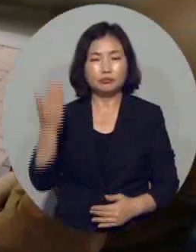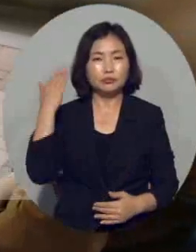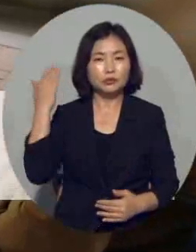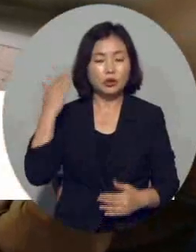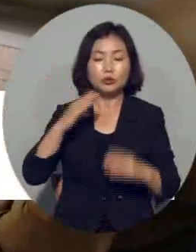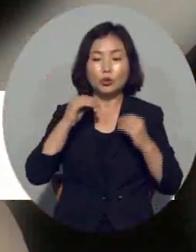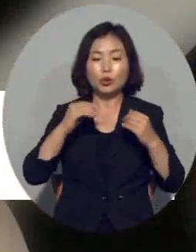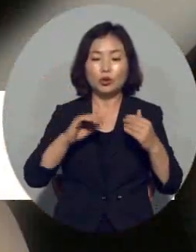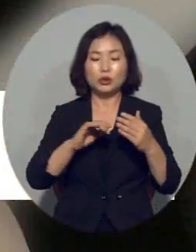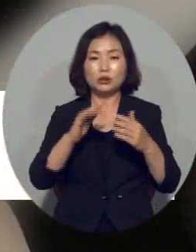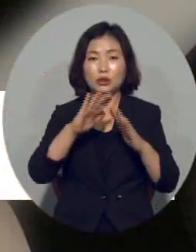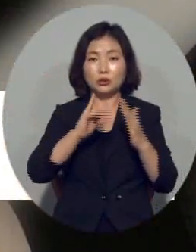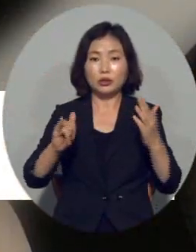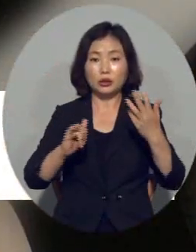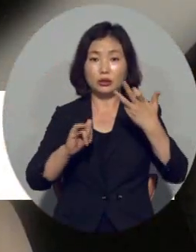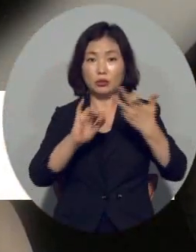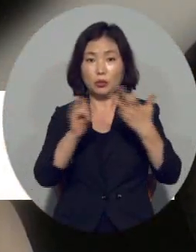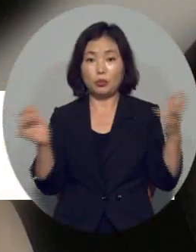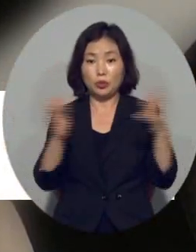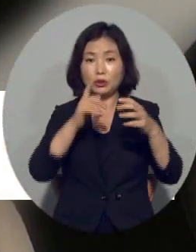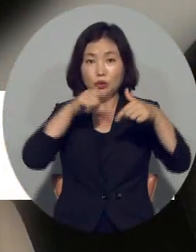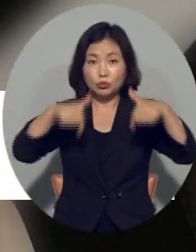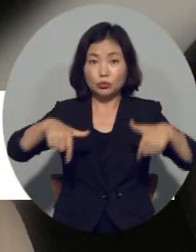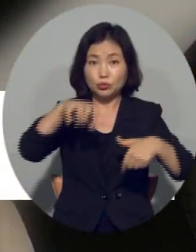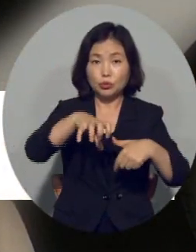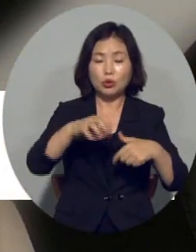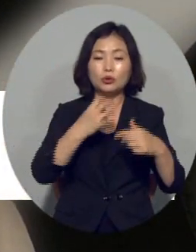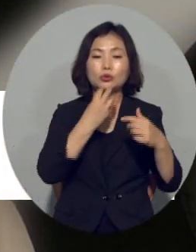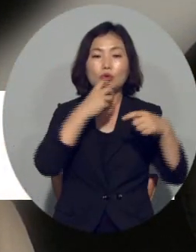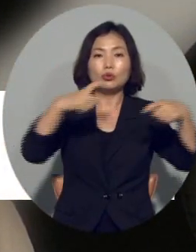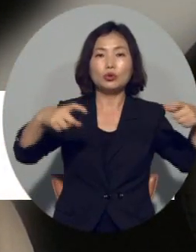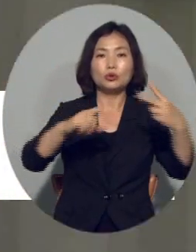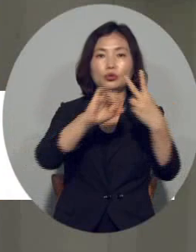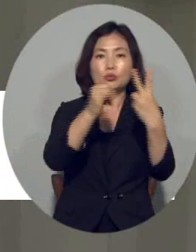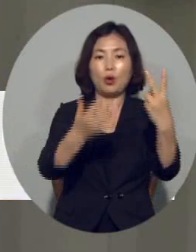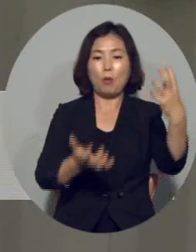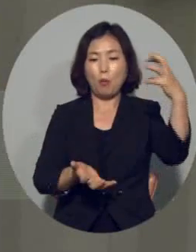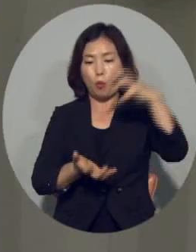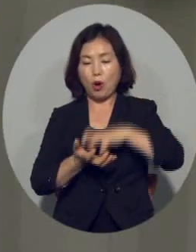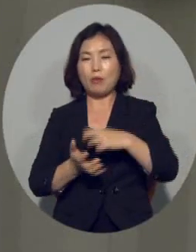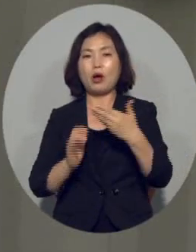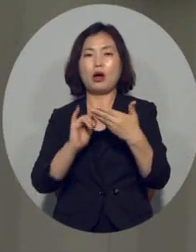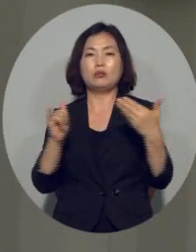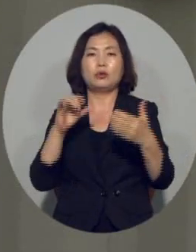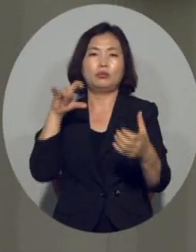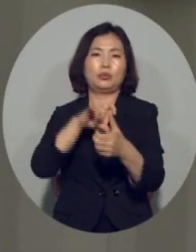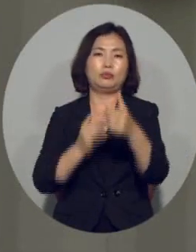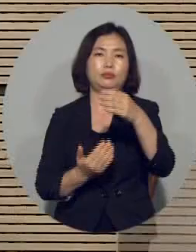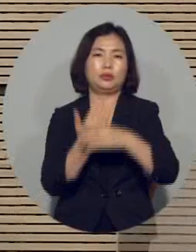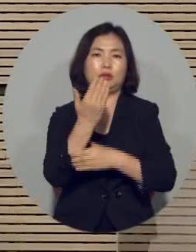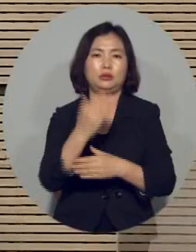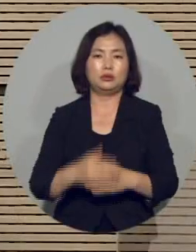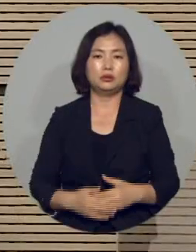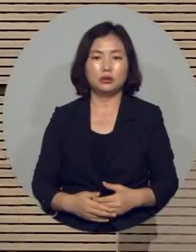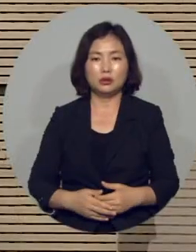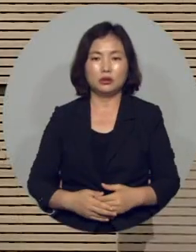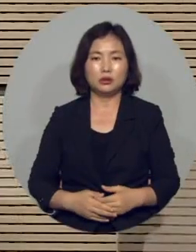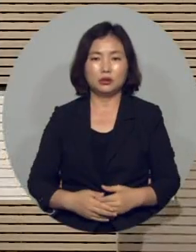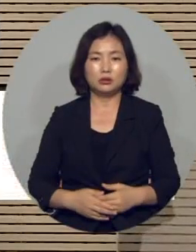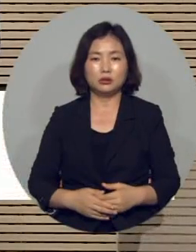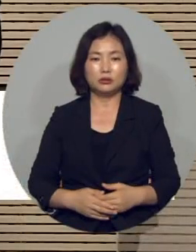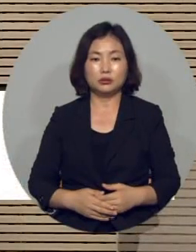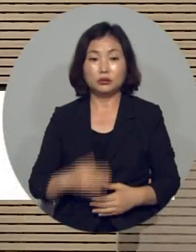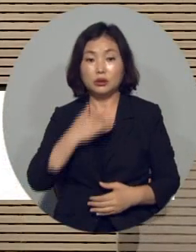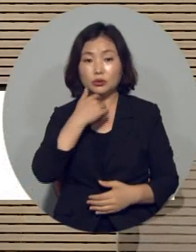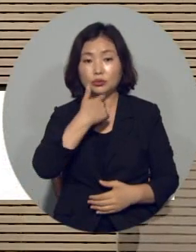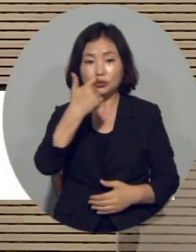주말 일가족 열 여덟 명이 모인 발소 그 모임에서 서울거주 분명 포함 9명이 감염되기도 있습니다 아 6세이상 거래의